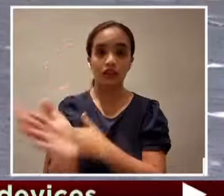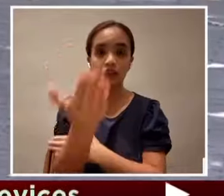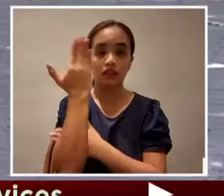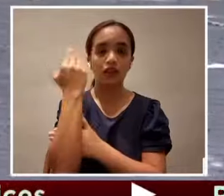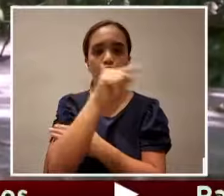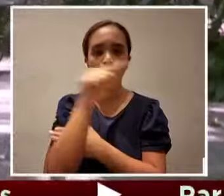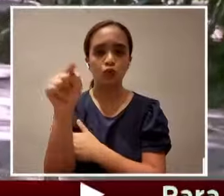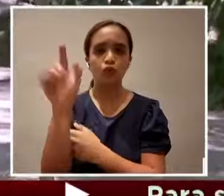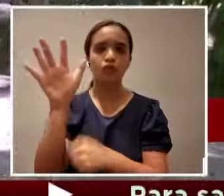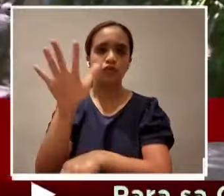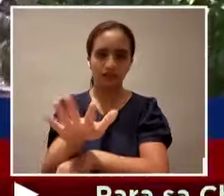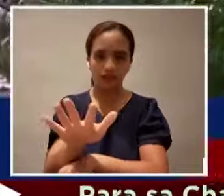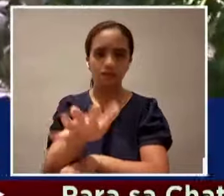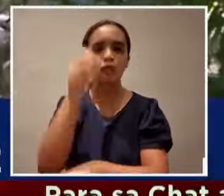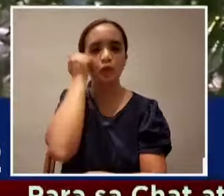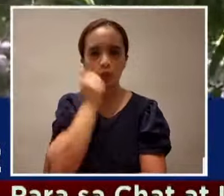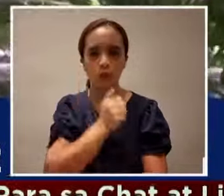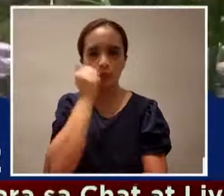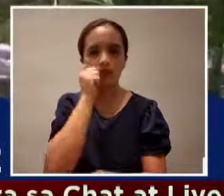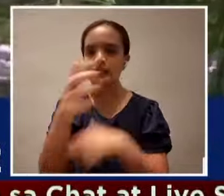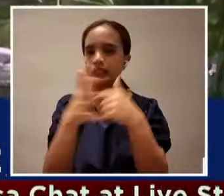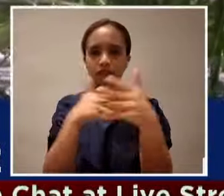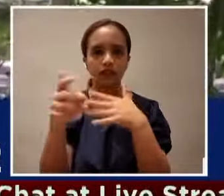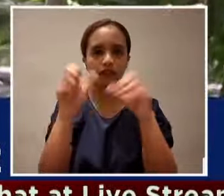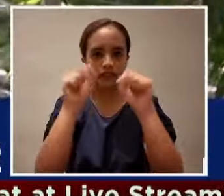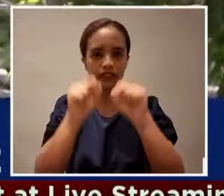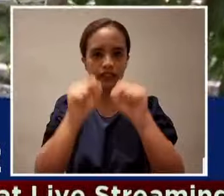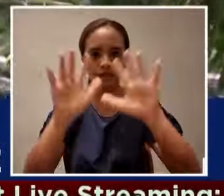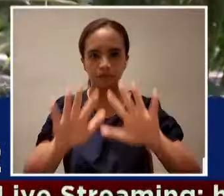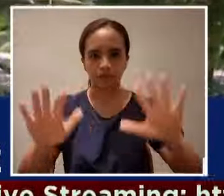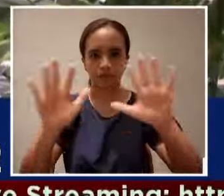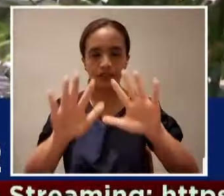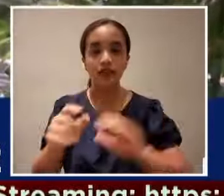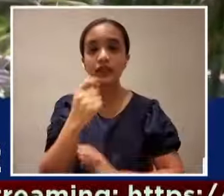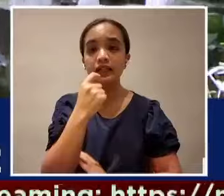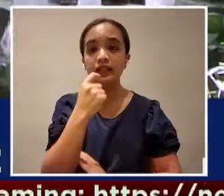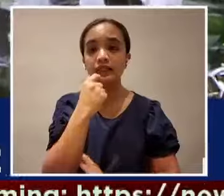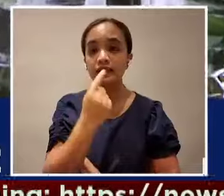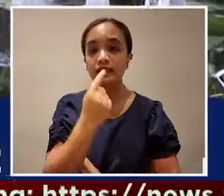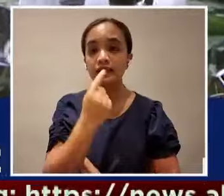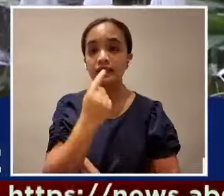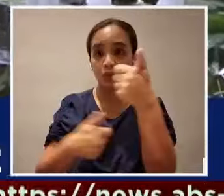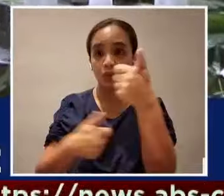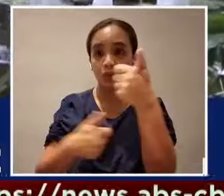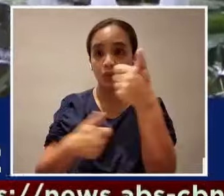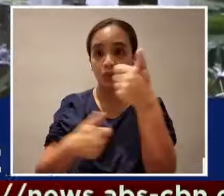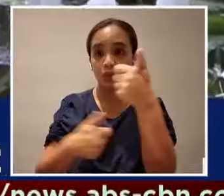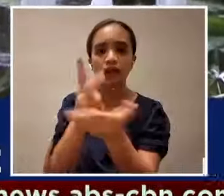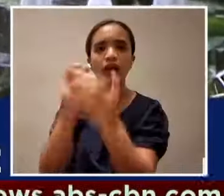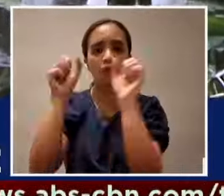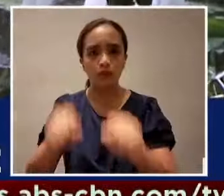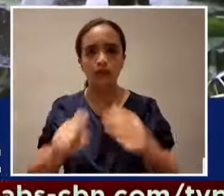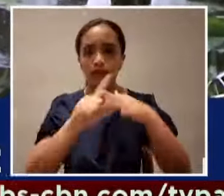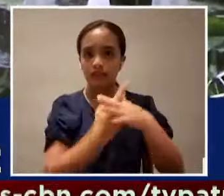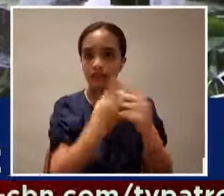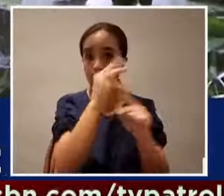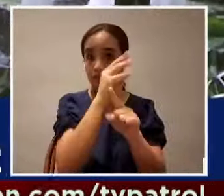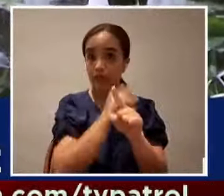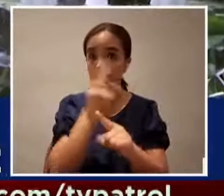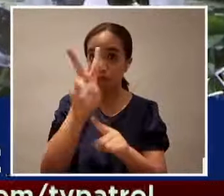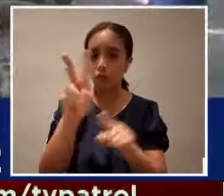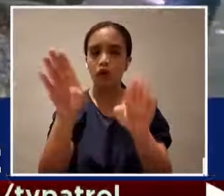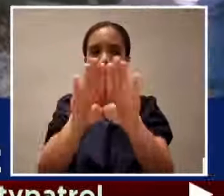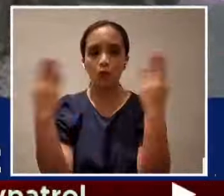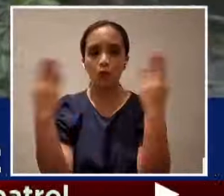hapon, araw-araw kahit weekend at holiday. Sabi po ng pamunuan ng parke ay posibleng mula May 2 ay magbukas sila ng mas maaga